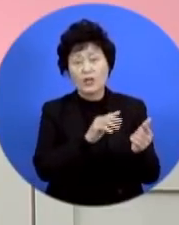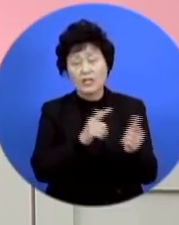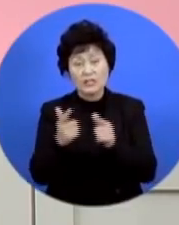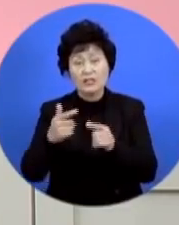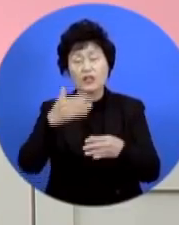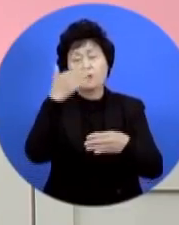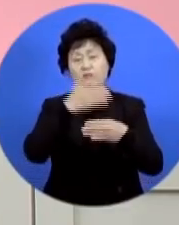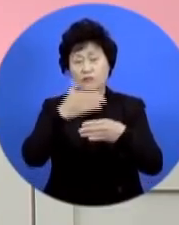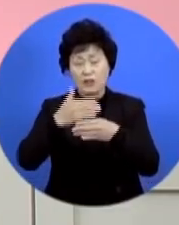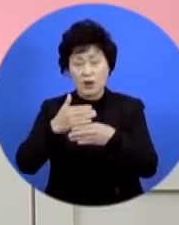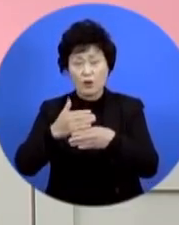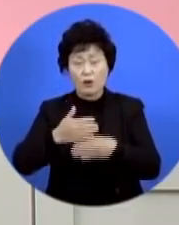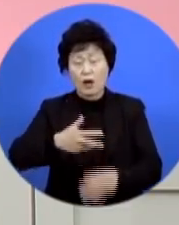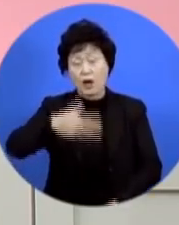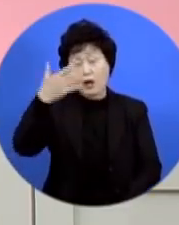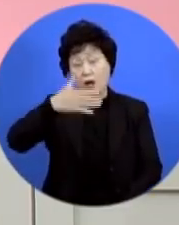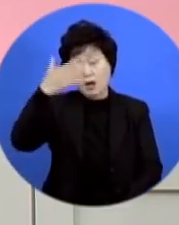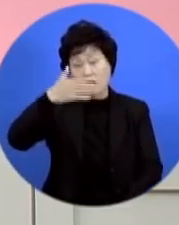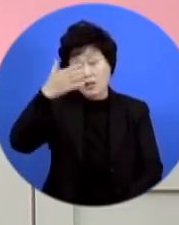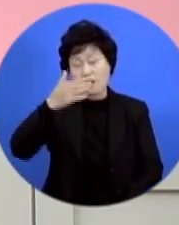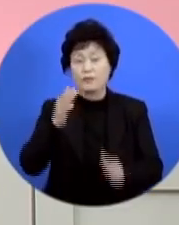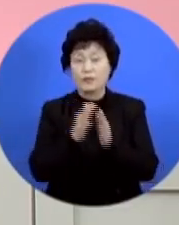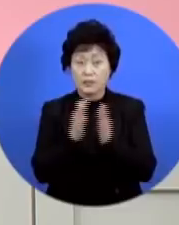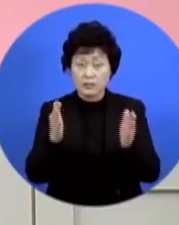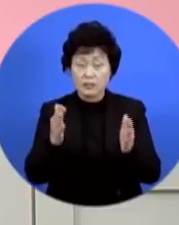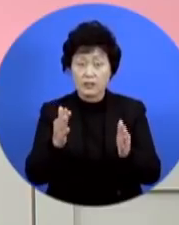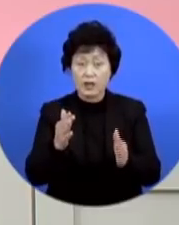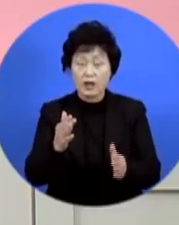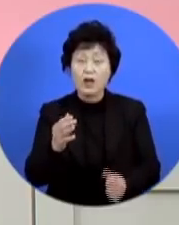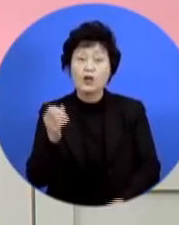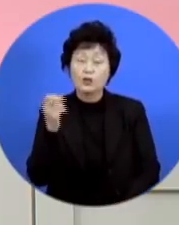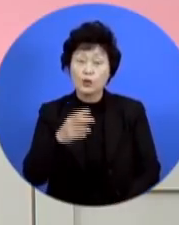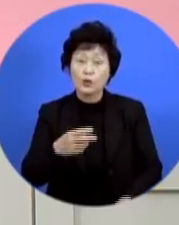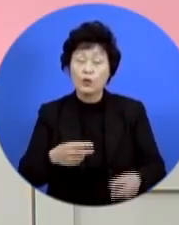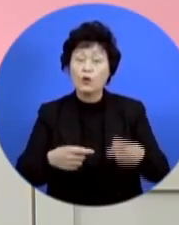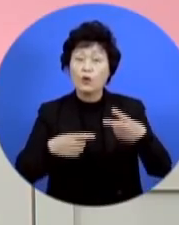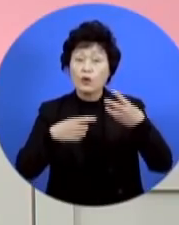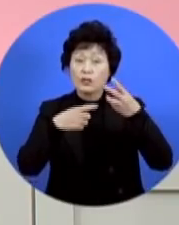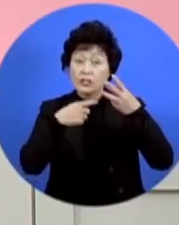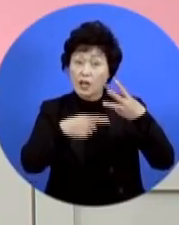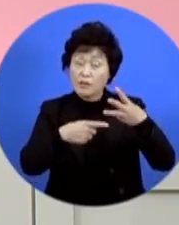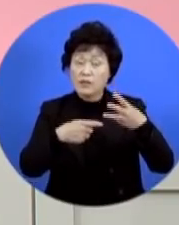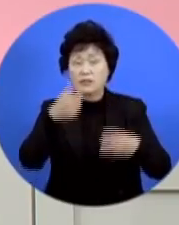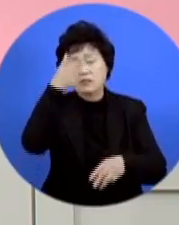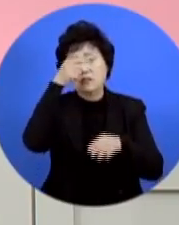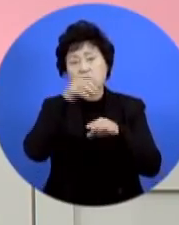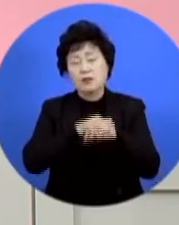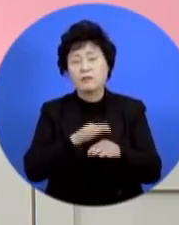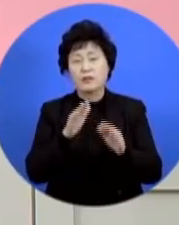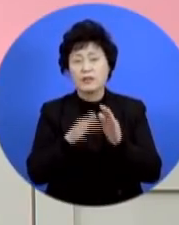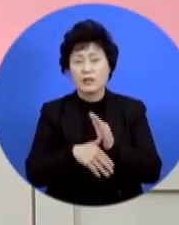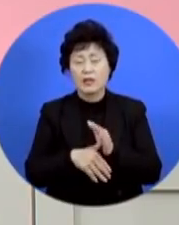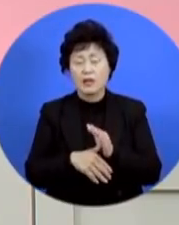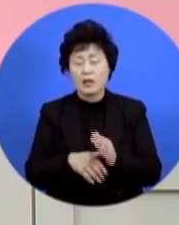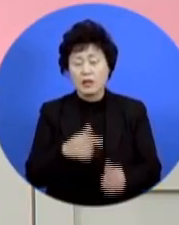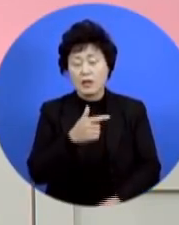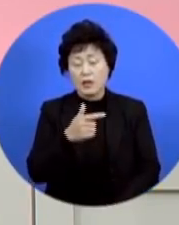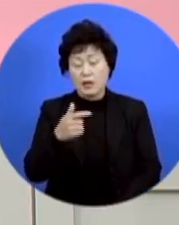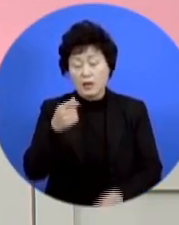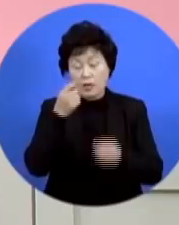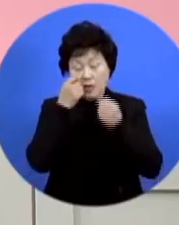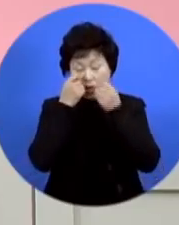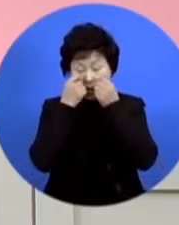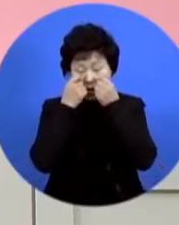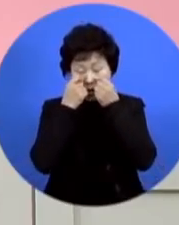있었잖아요. 그랬죠. 그 다음 주가 또 마침 3.1절 예배였어요. 너무나 눈물이 나고